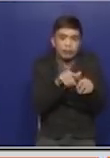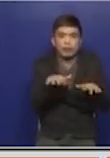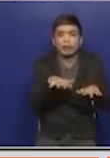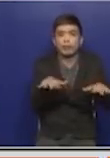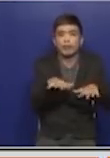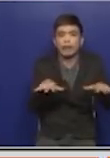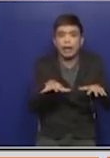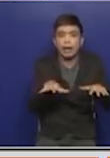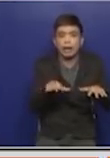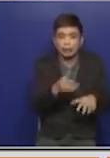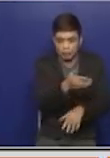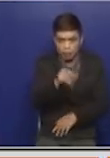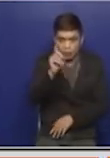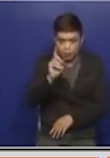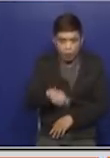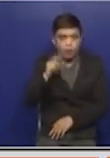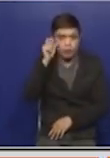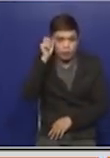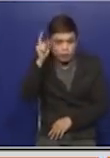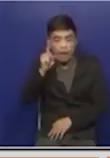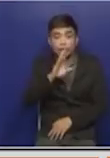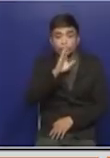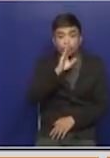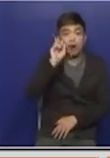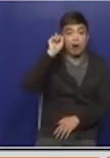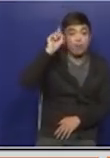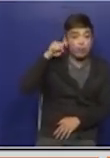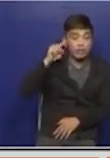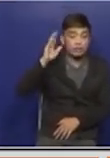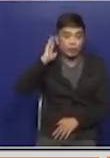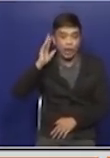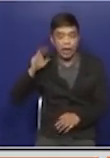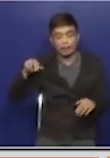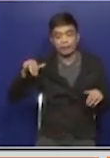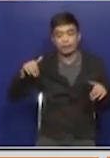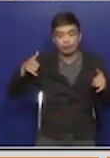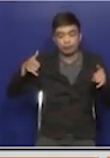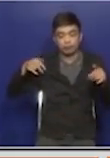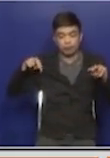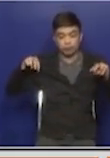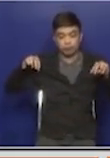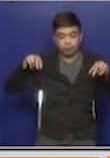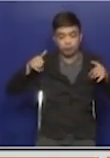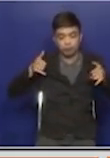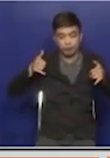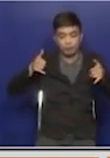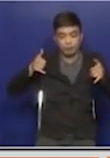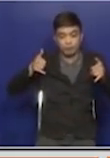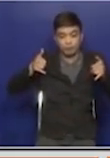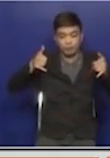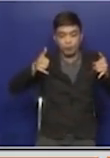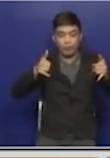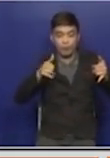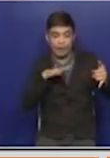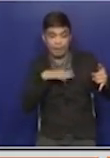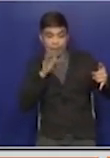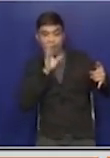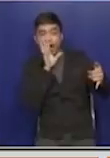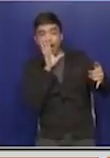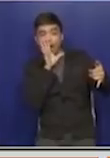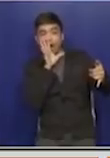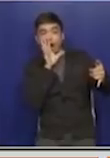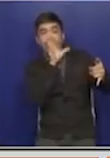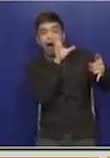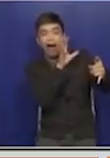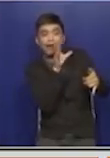านต้องยอมรับอย่างนี้นะคะเมื่อเวลาที่ผู้หญิงหรือผู้ชายเดินไปและมีเพศตรงข้ามหรือเพศเดียวกันตะโกนแซวเนี่ยผู้หญิงบาง